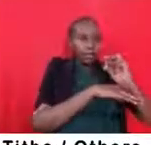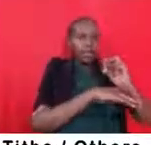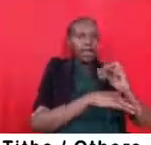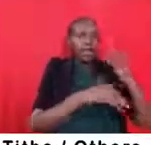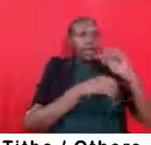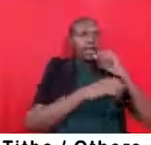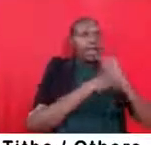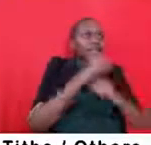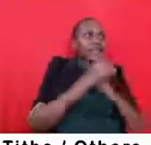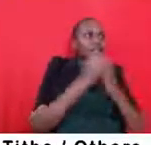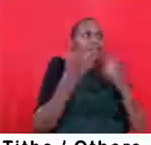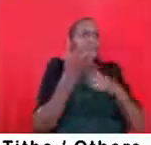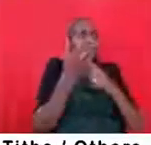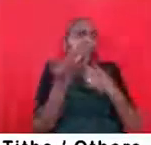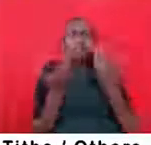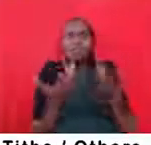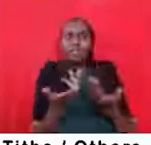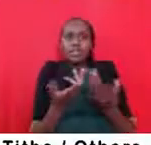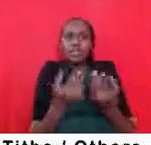miaka